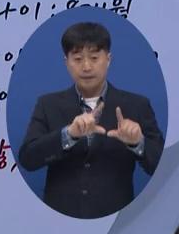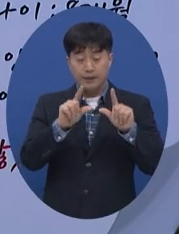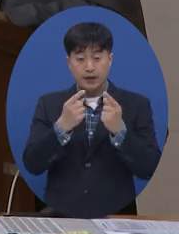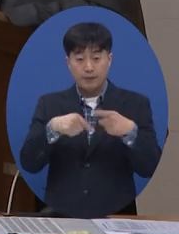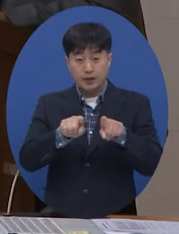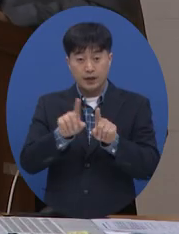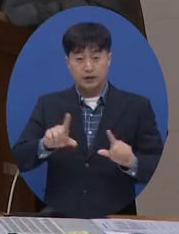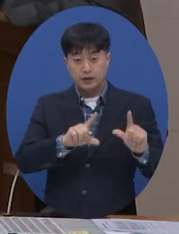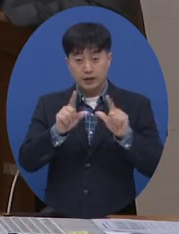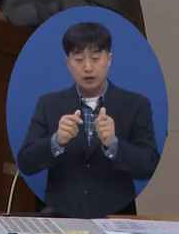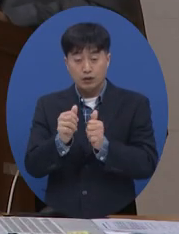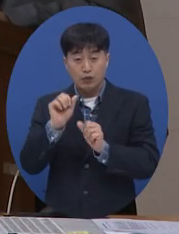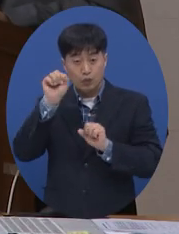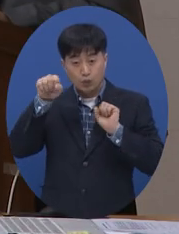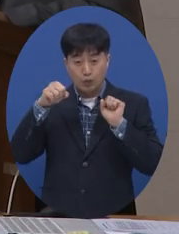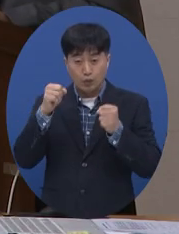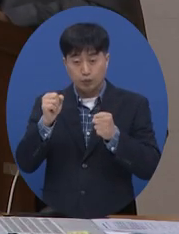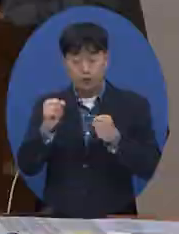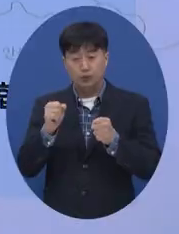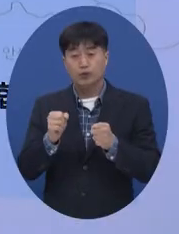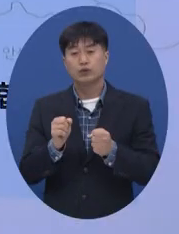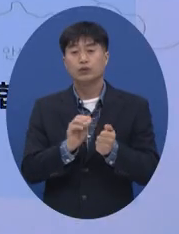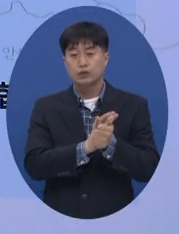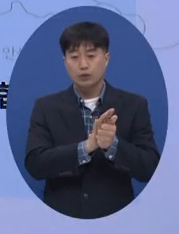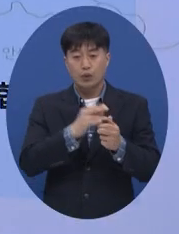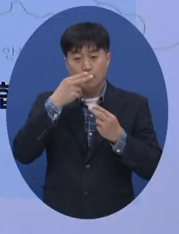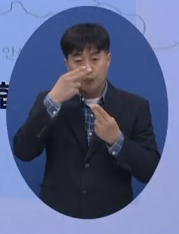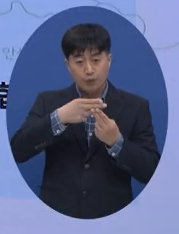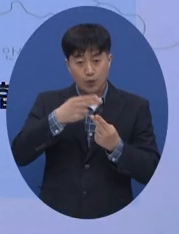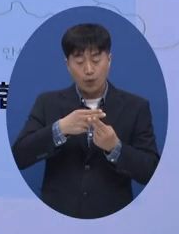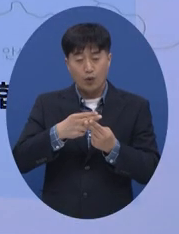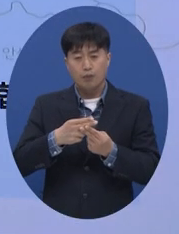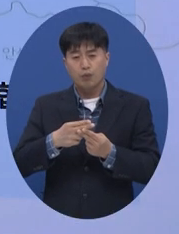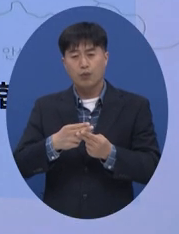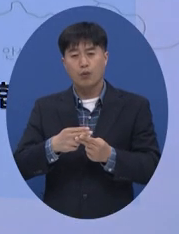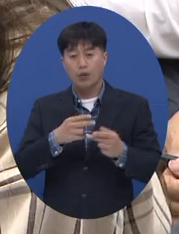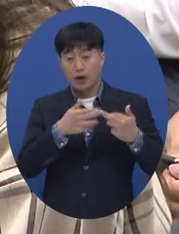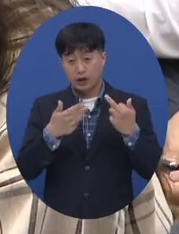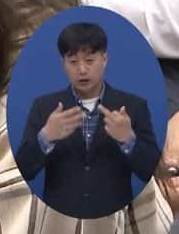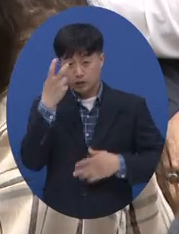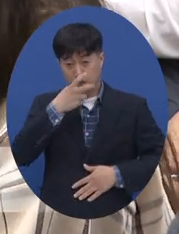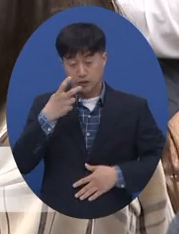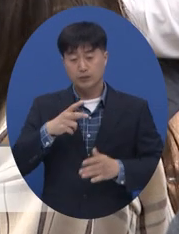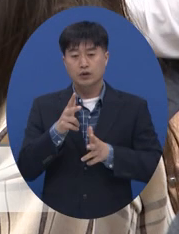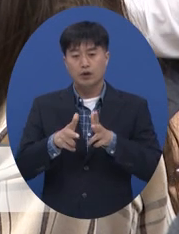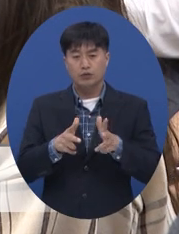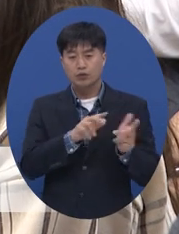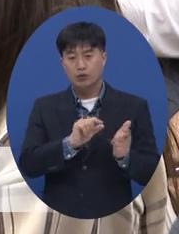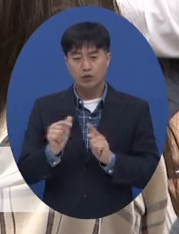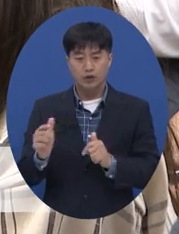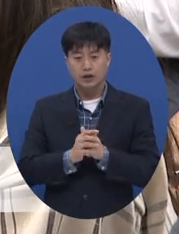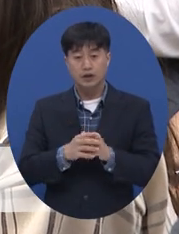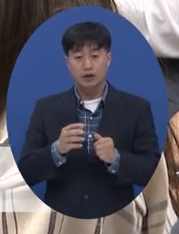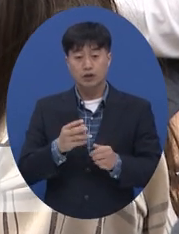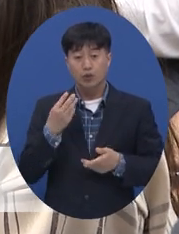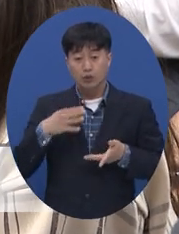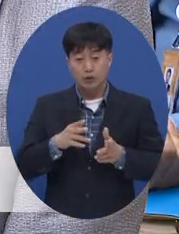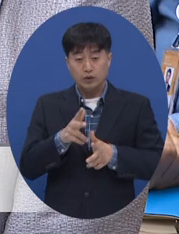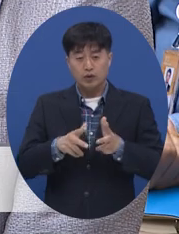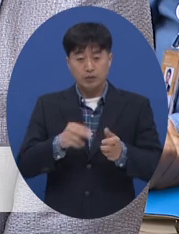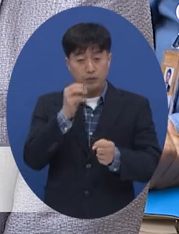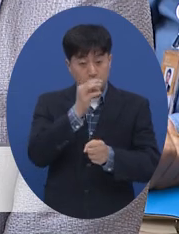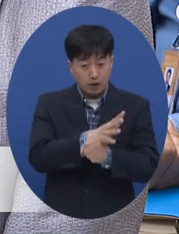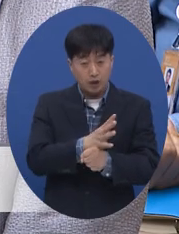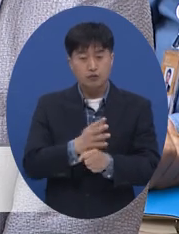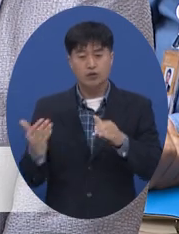지원과 폭염 대비 에너지 복지 지원 하청 계곡 지킴이 운영 사업 입니다 도 사업을 시간이 구매할 경우 최대 사업의